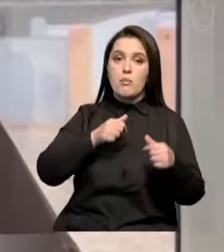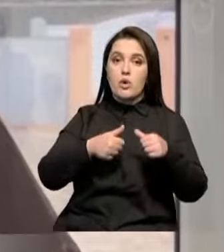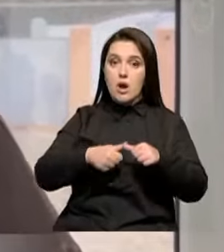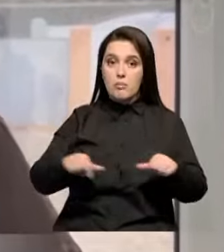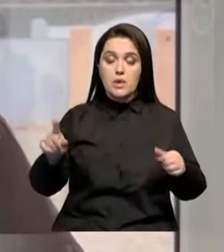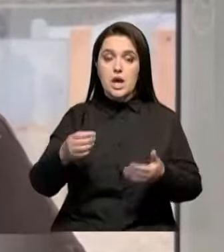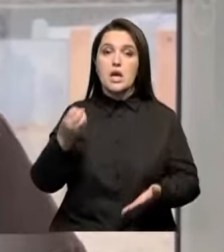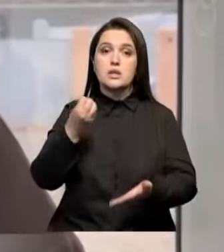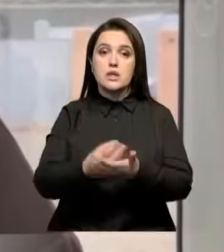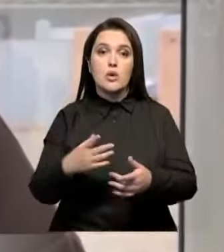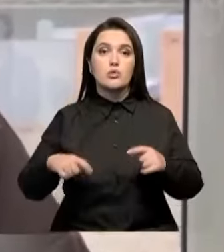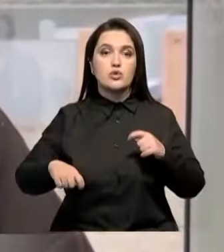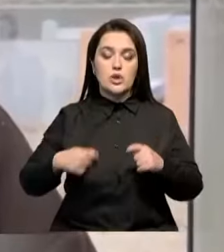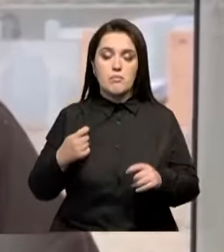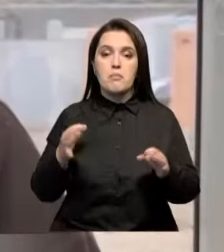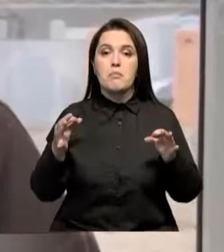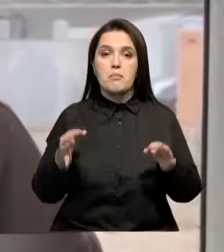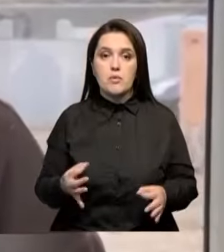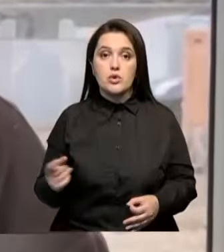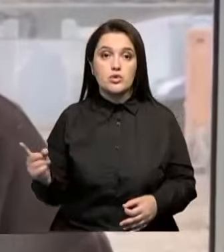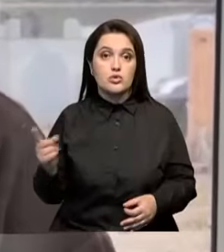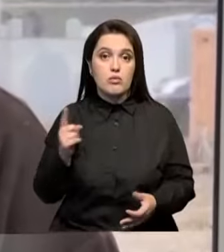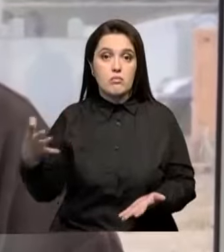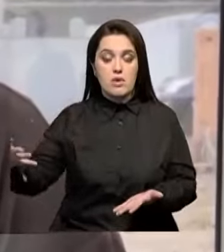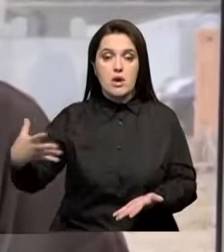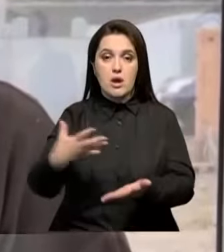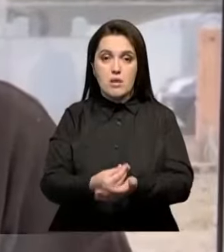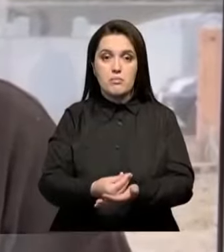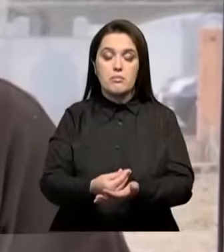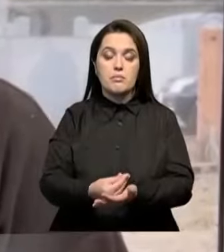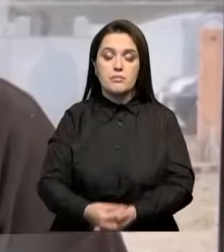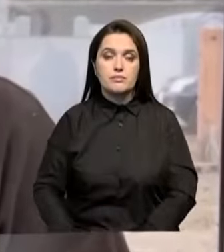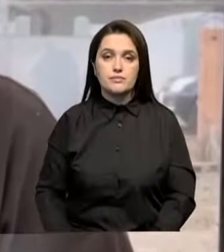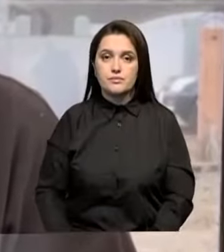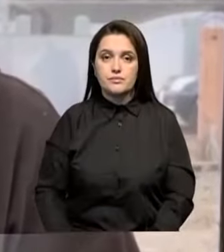Специалисты оценили ущерб справедливо. Теперь ждем возмещения и компенсацию.